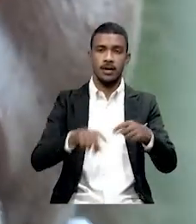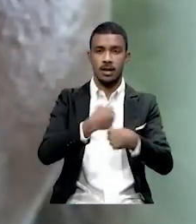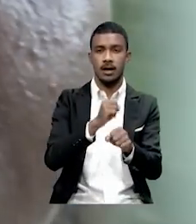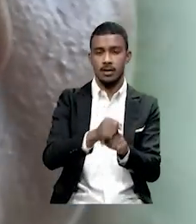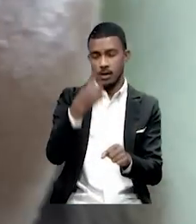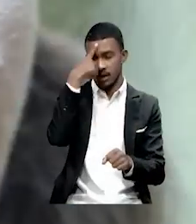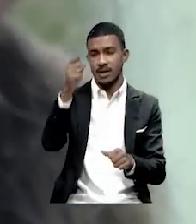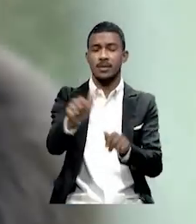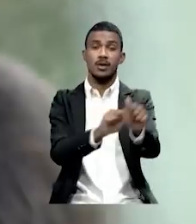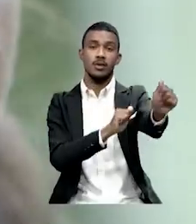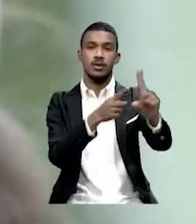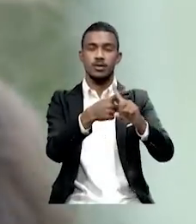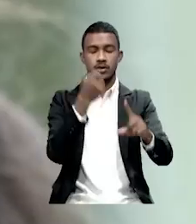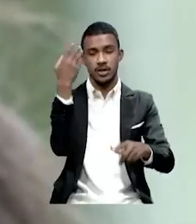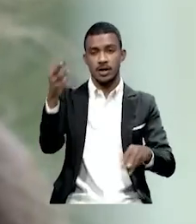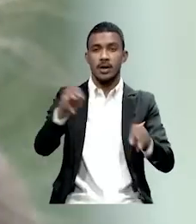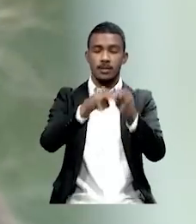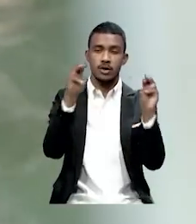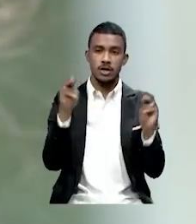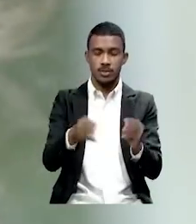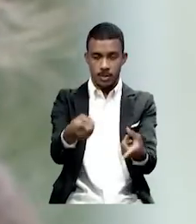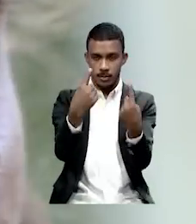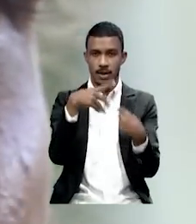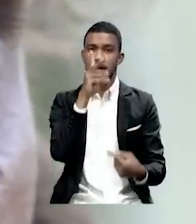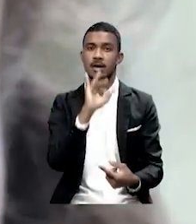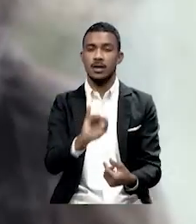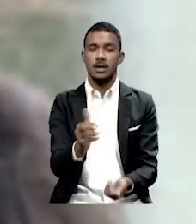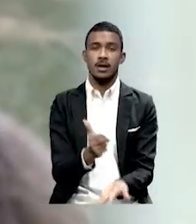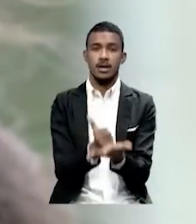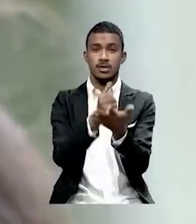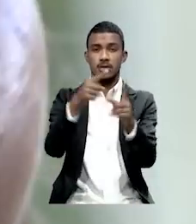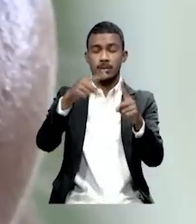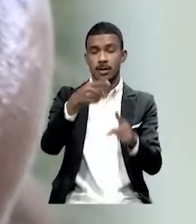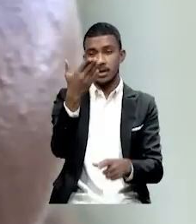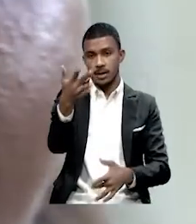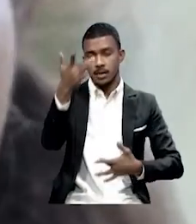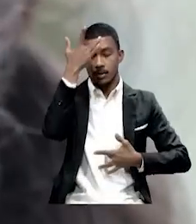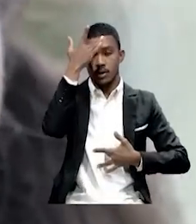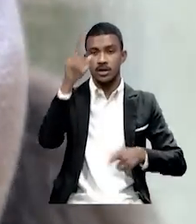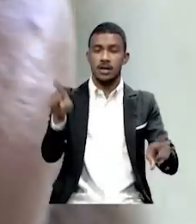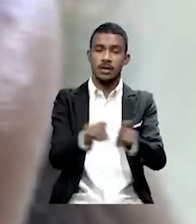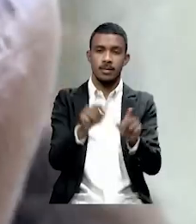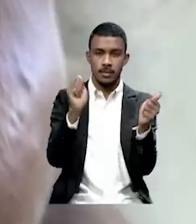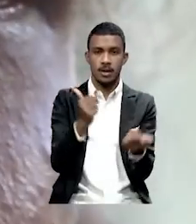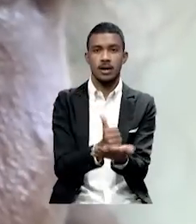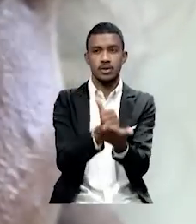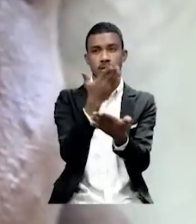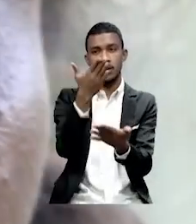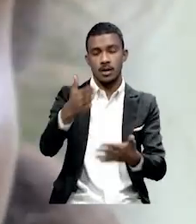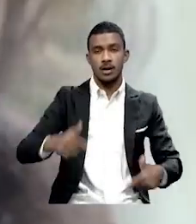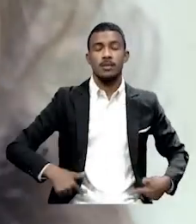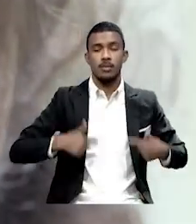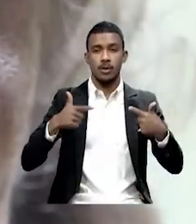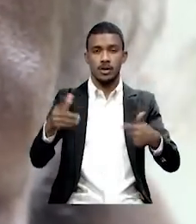hu sinerai hurik fating, hu di maya dili, atu halo tratamento banyo Moras, no ne, bele salva ne vida valorong